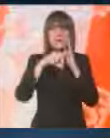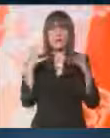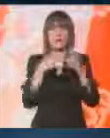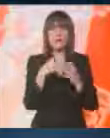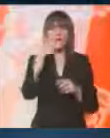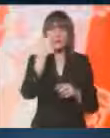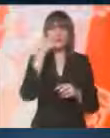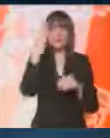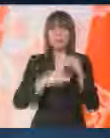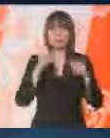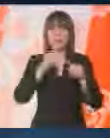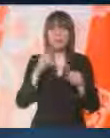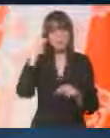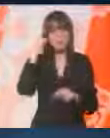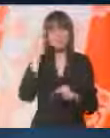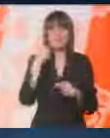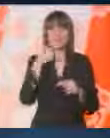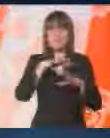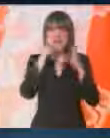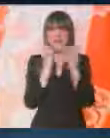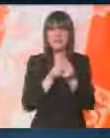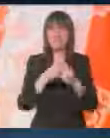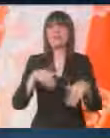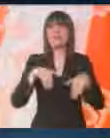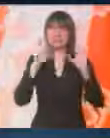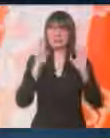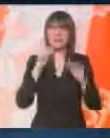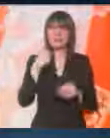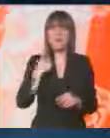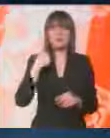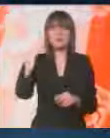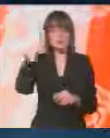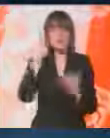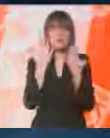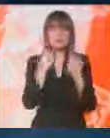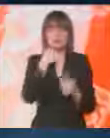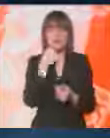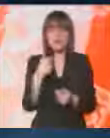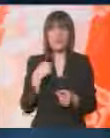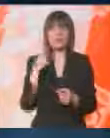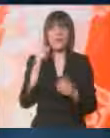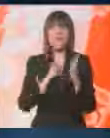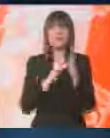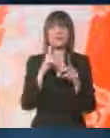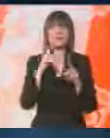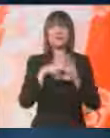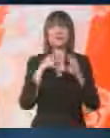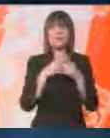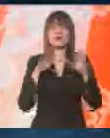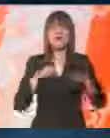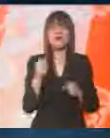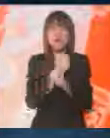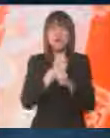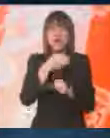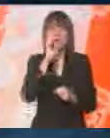i poslednji put razmišljao je da od svega odustane. Ja sam stvarno razmišljala nekoliko dana, Miša i ja smo tako sedeli na kafi i